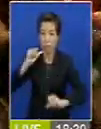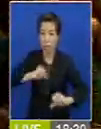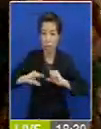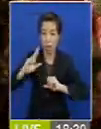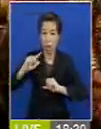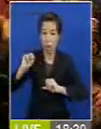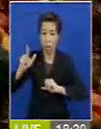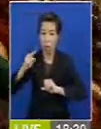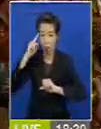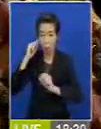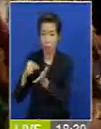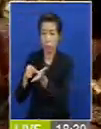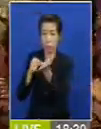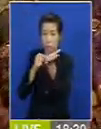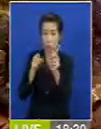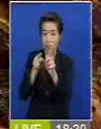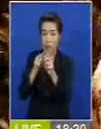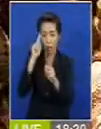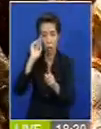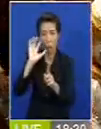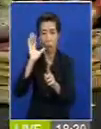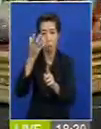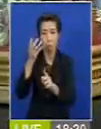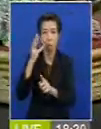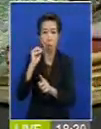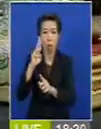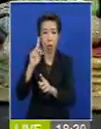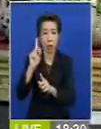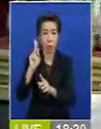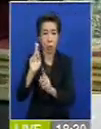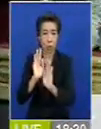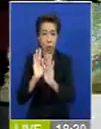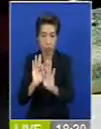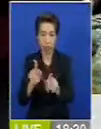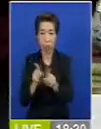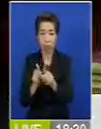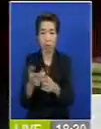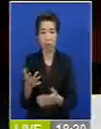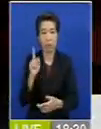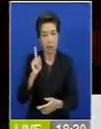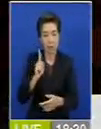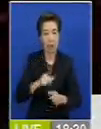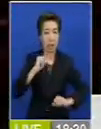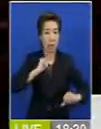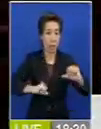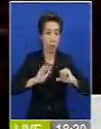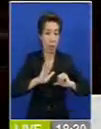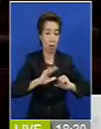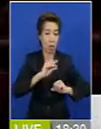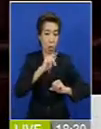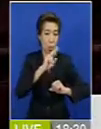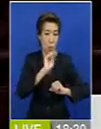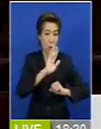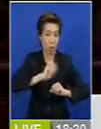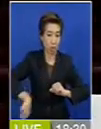โขนเป็นมรดกภูมิปัญญาทางวัฒนธรรมต่อยูเนสโกแล้วค่ะโดยพนมเปญโพสต์บอกว่าละครโขนของกัมพูชามาจาก